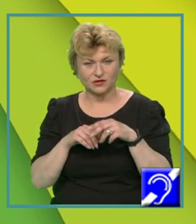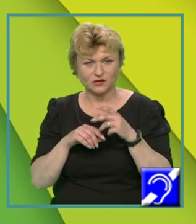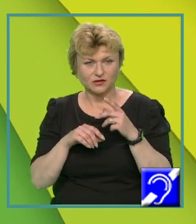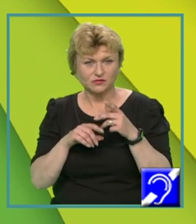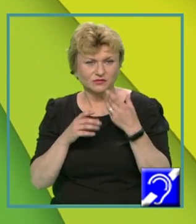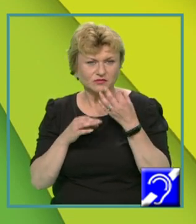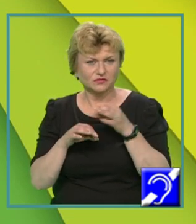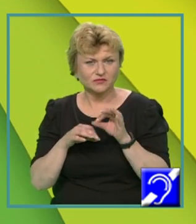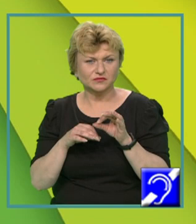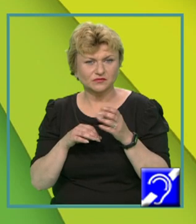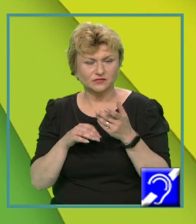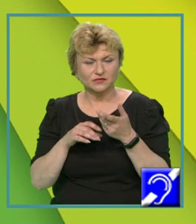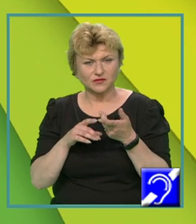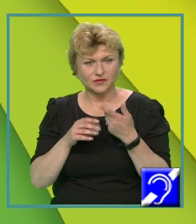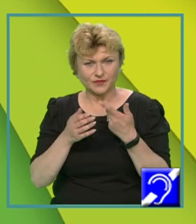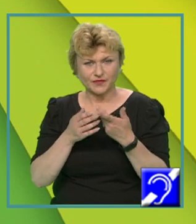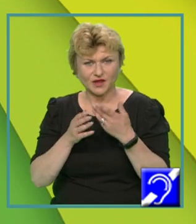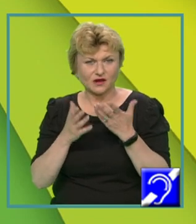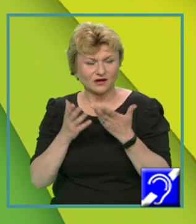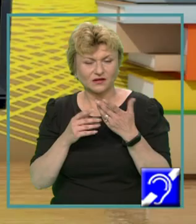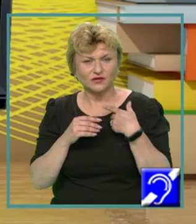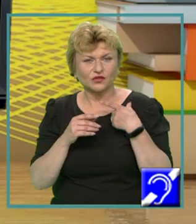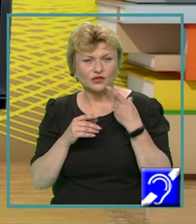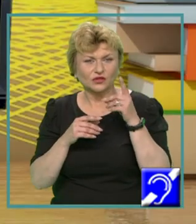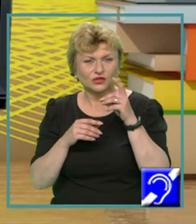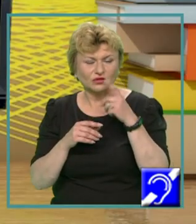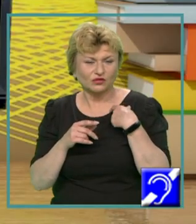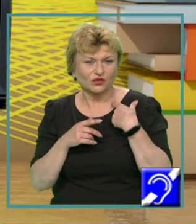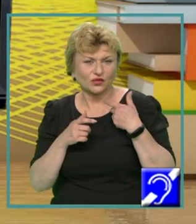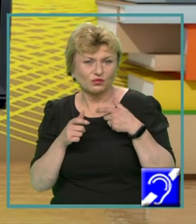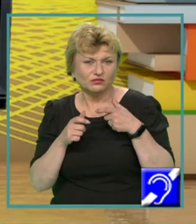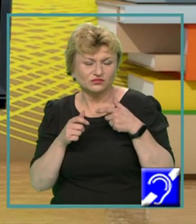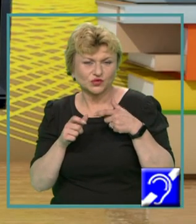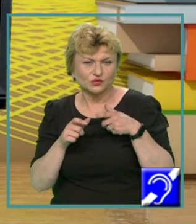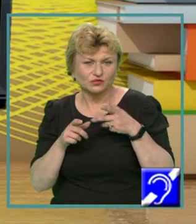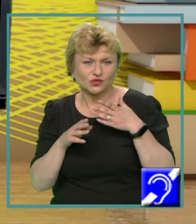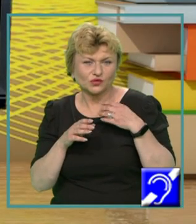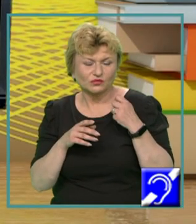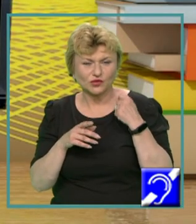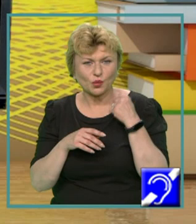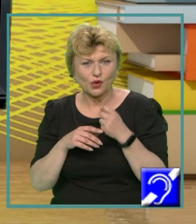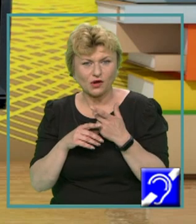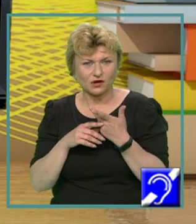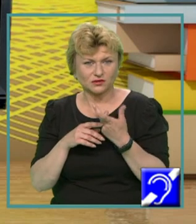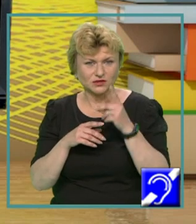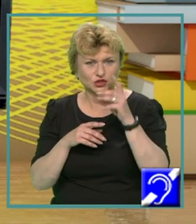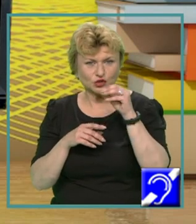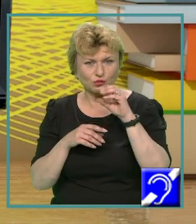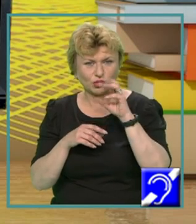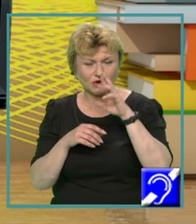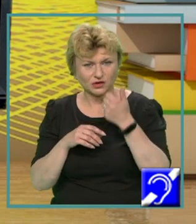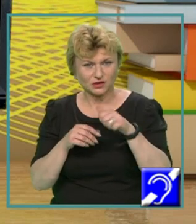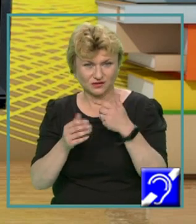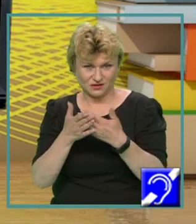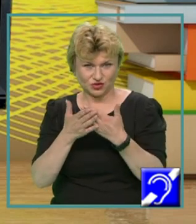cu sângele, da? Sângele cu dioxid de carbon coboară în ventriculul drept, de acolo urcă prin această, observați, această